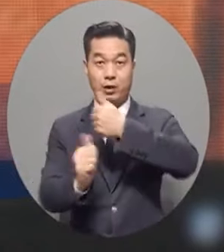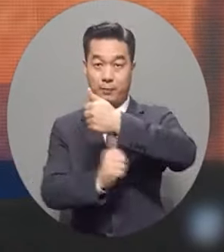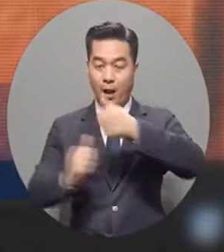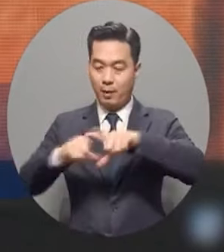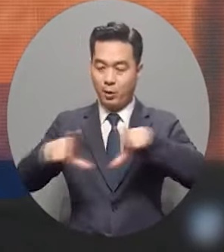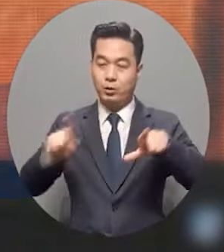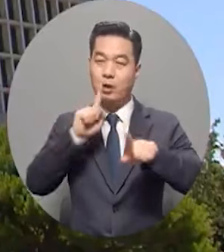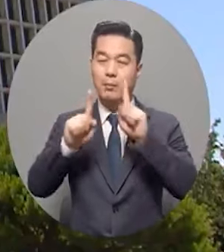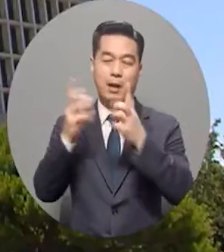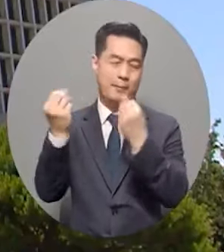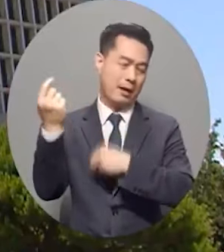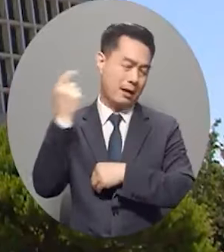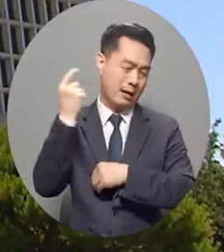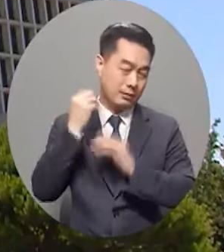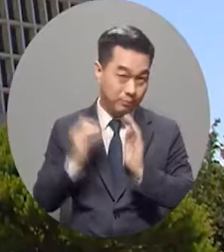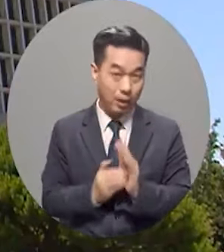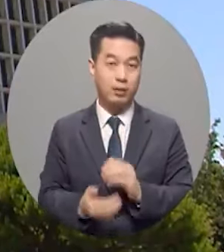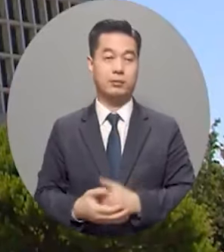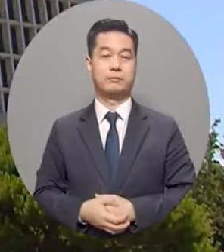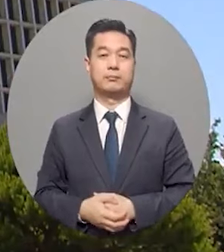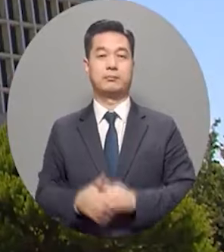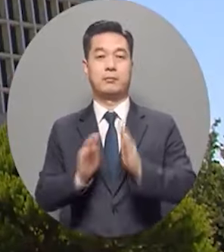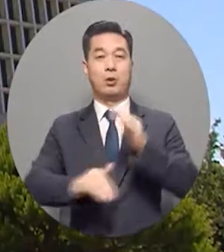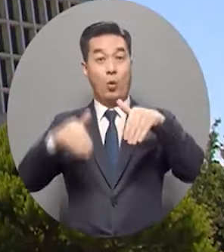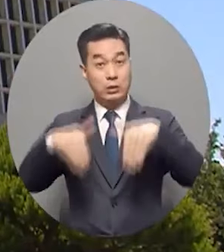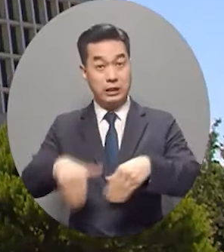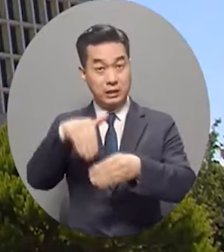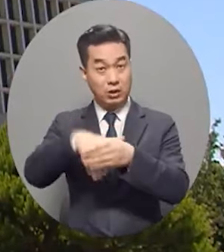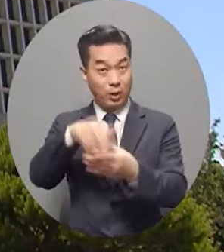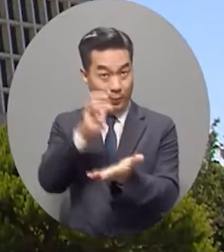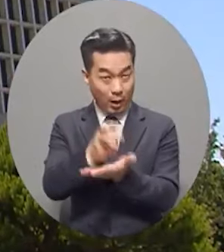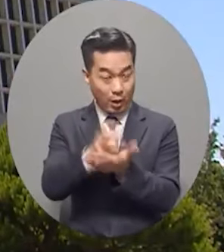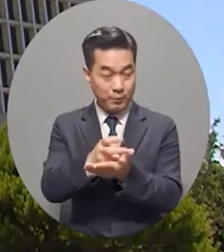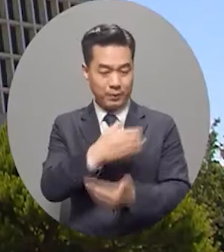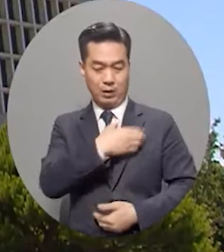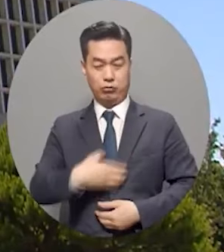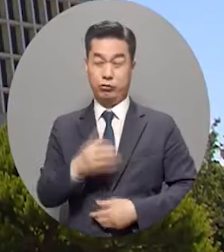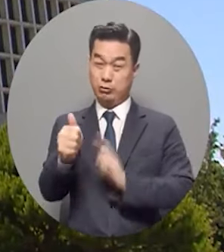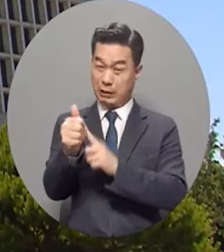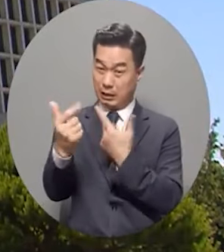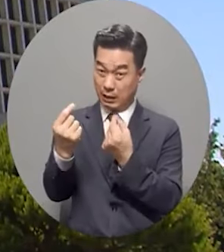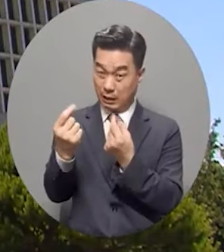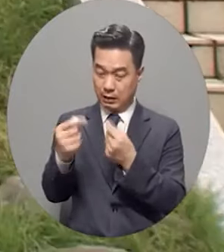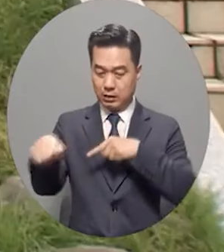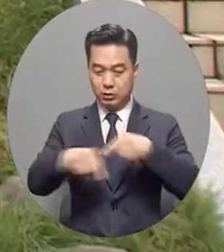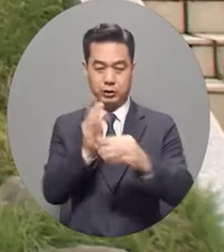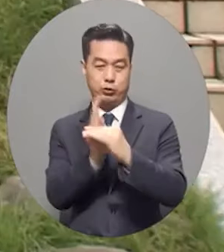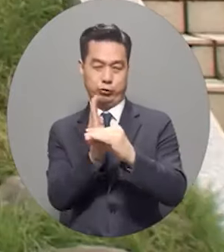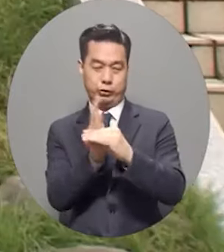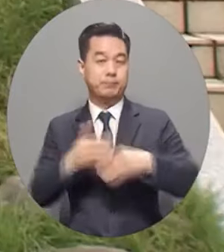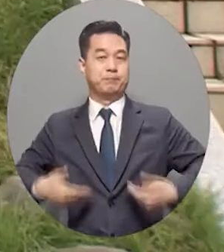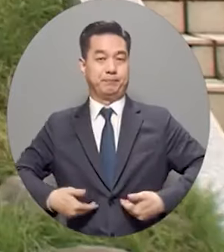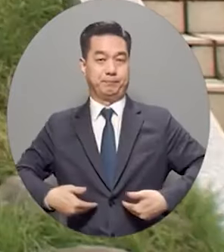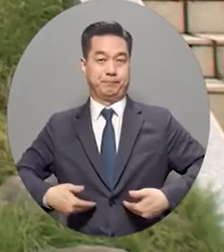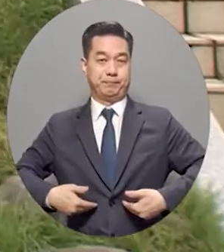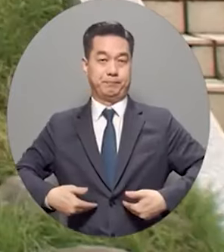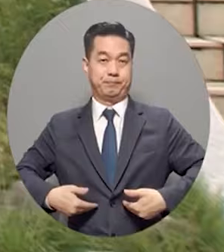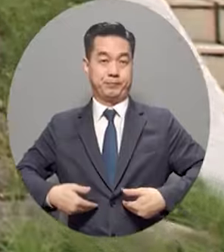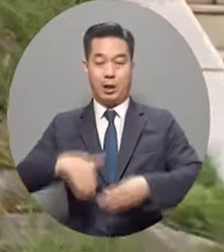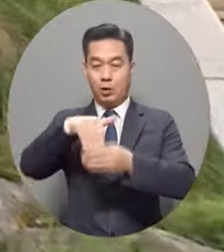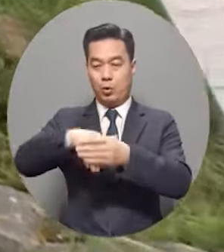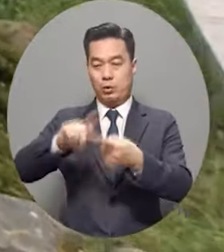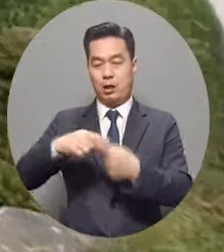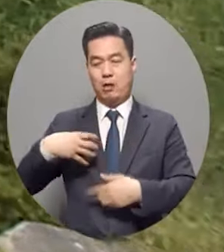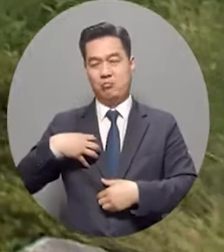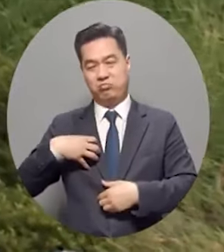많이 들었습니다. 공직선거법은 구청장 같은 공직자는 정치적 중립을 지켜야 하고 선거에 대한